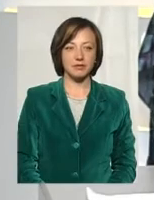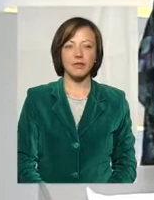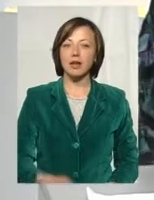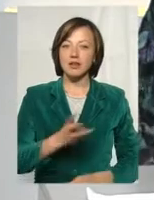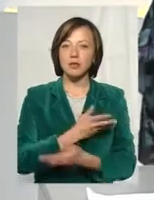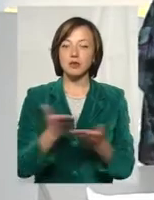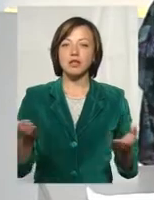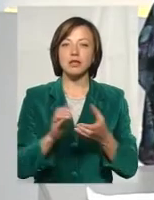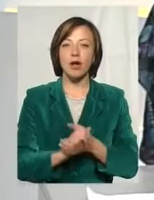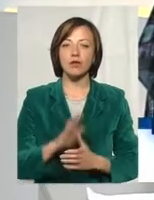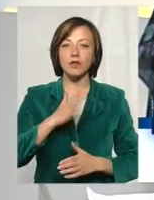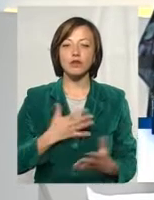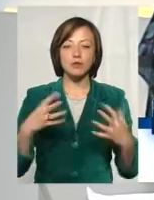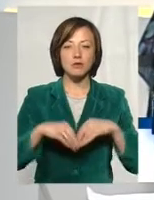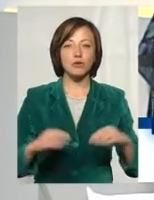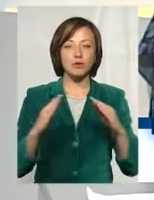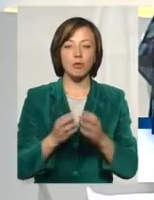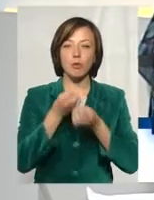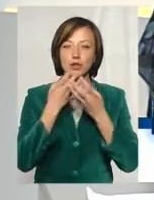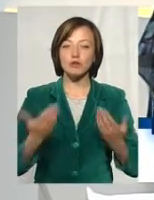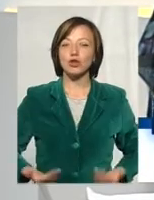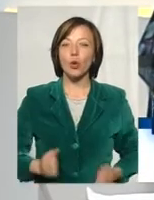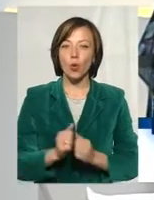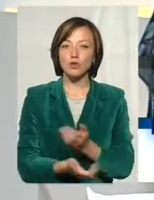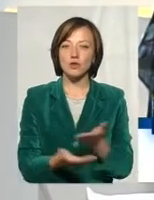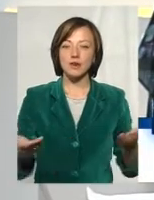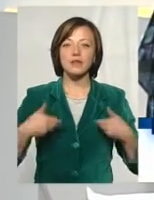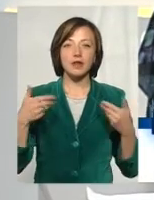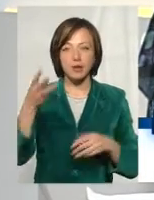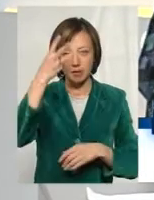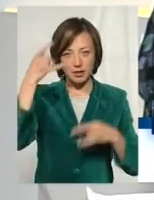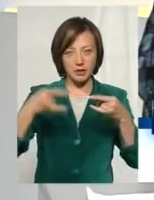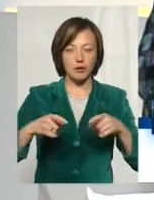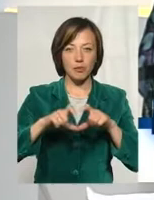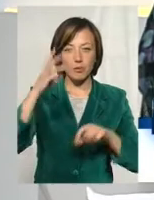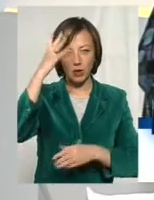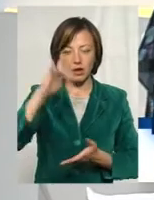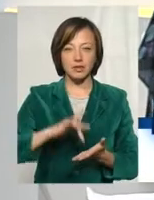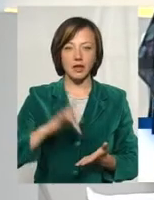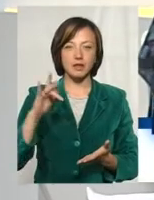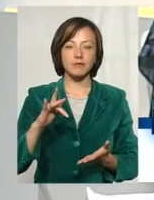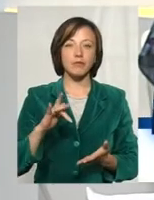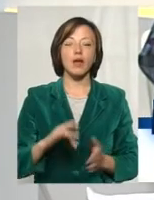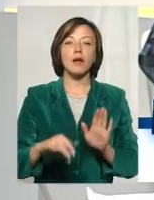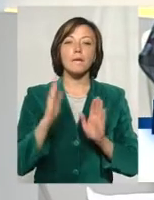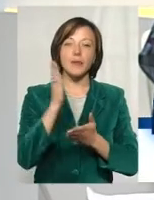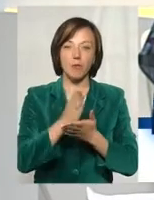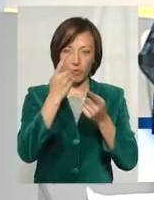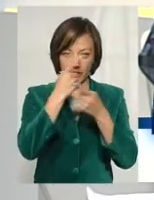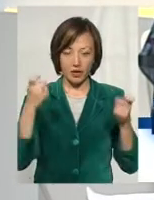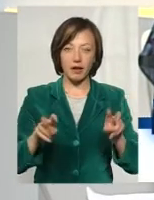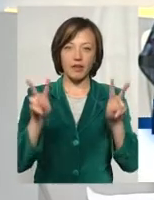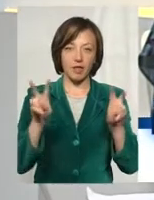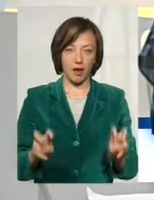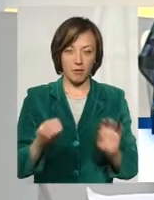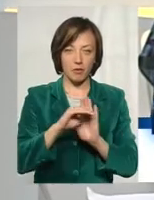Із побажаннями злагоди у нашому спільному домі та позитиву в житті кожного вас вітає Хмельницька телекомпанія «Поділля-Центр». На часі в прямому ефірі тема я,